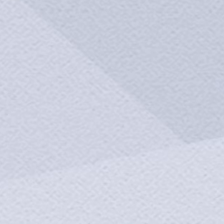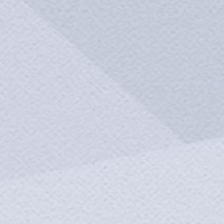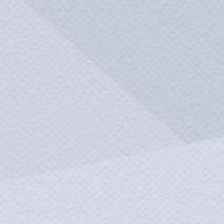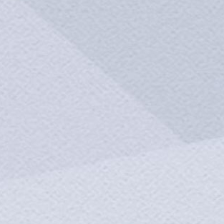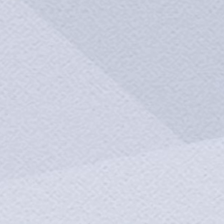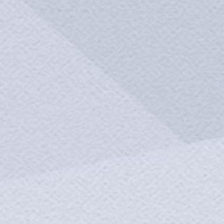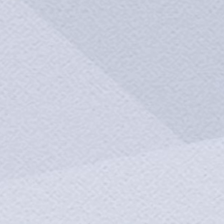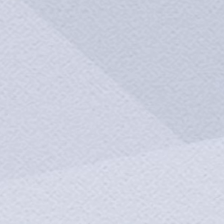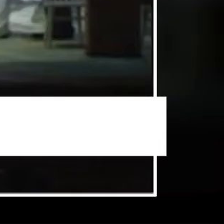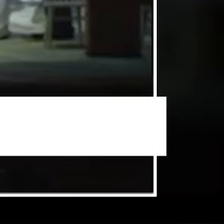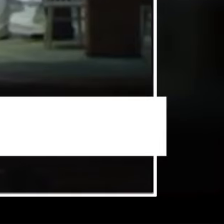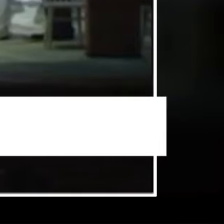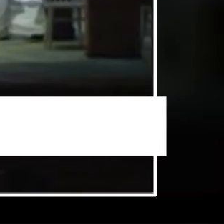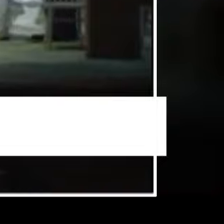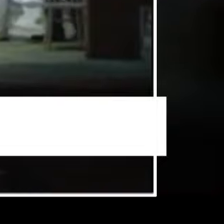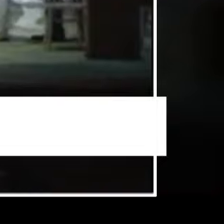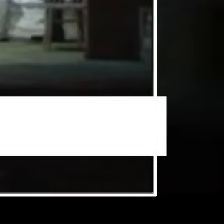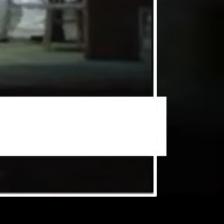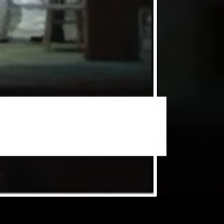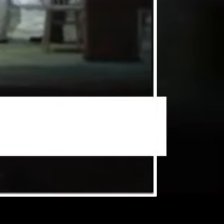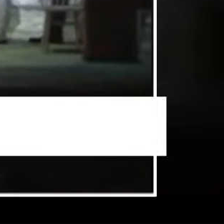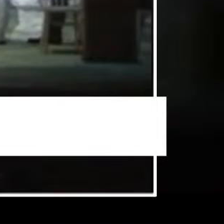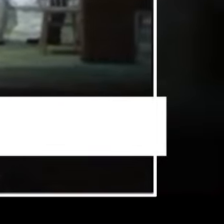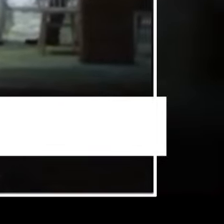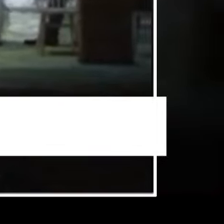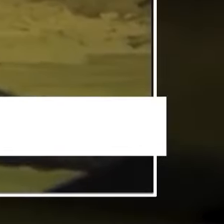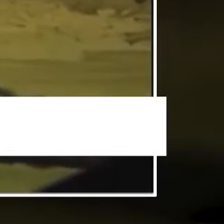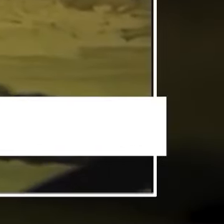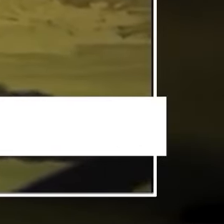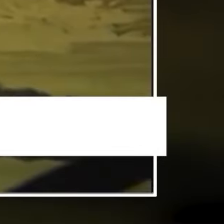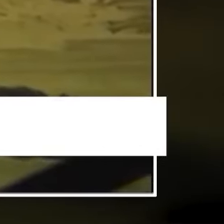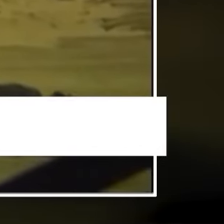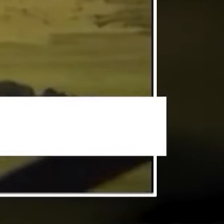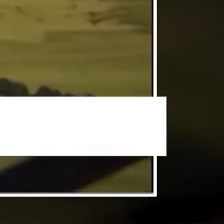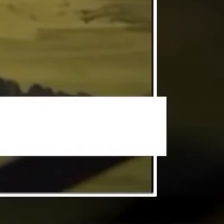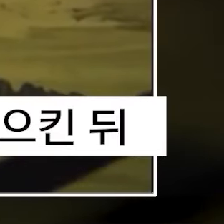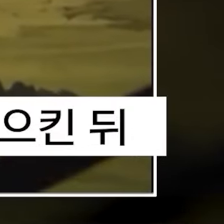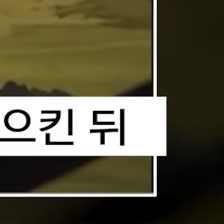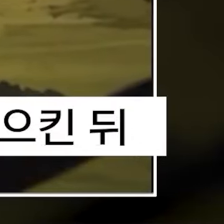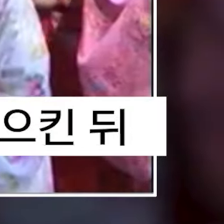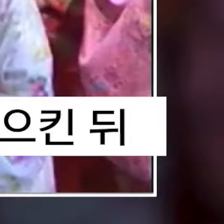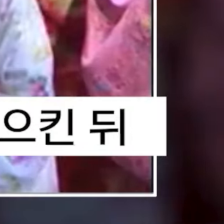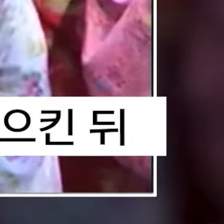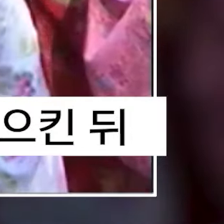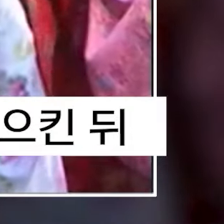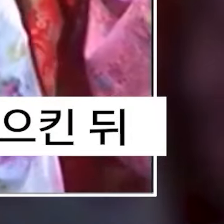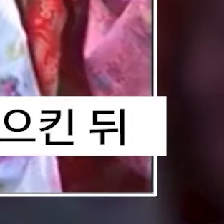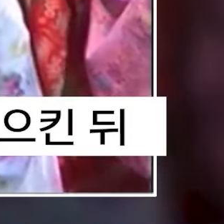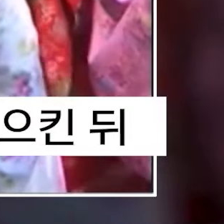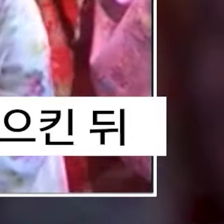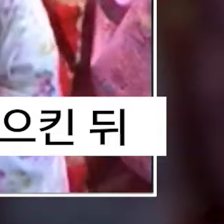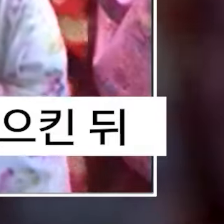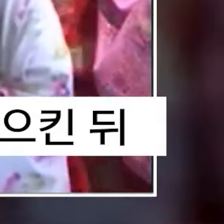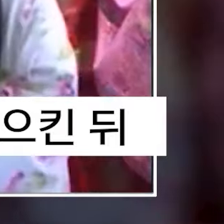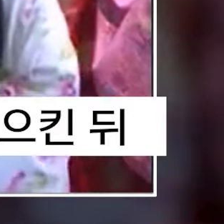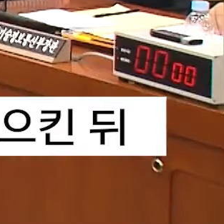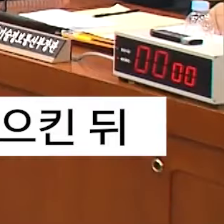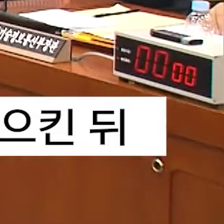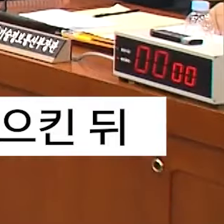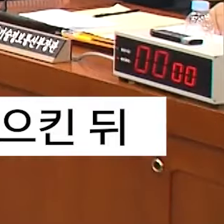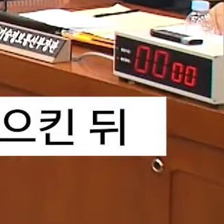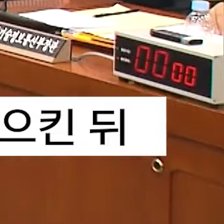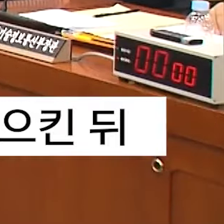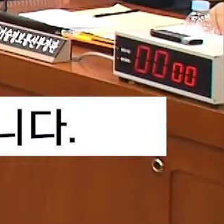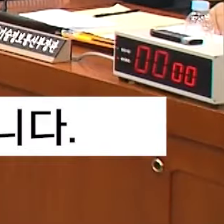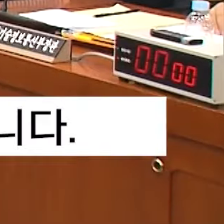방침이라고 말했습니다 앞서 KBS 광복절 영시의 기모노를 입거나 김미 가요가 사용되는 페라 나비 부인을 방송에